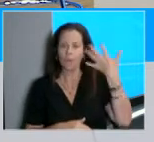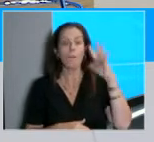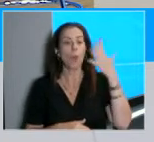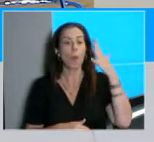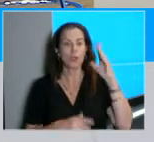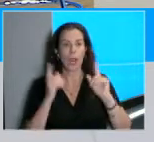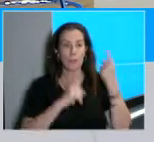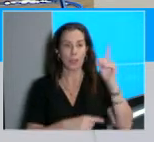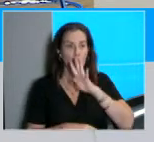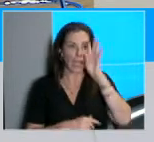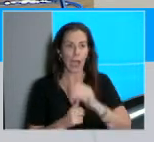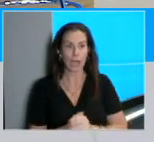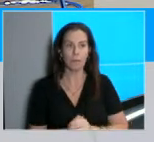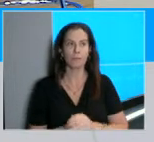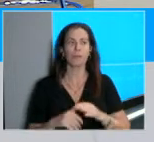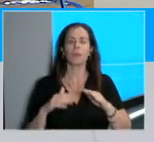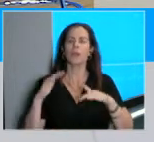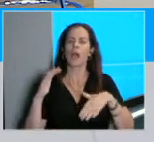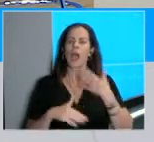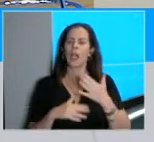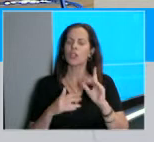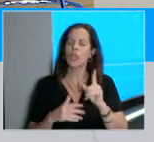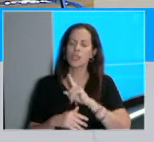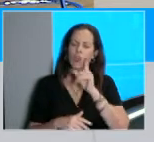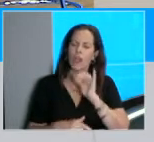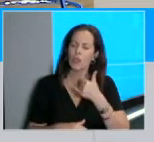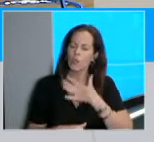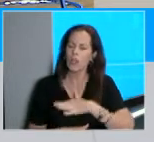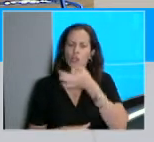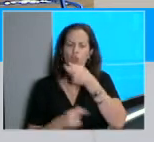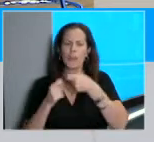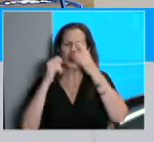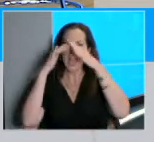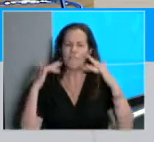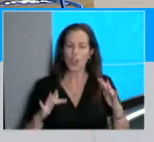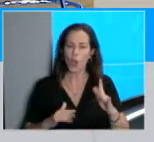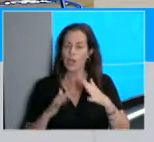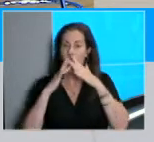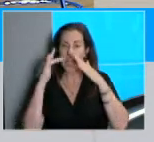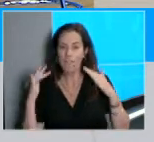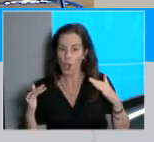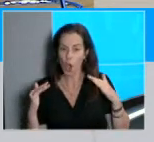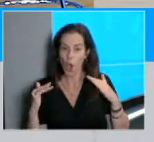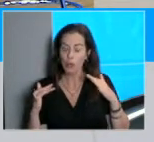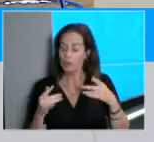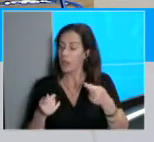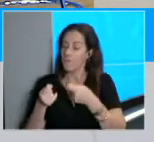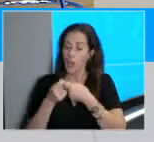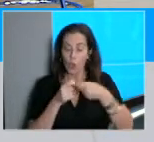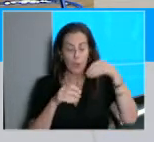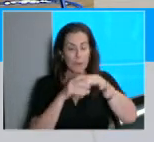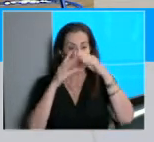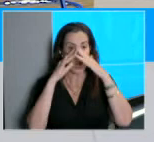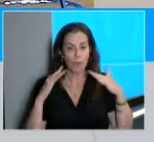מיום חמישי. עכשיו, אז אחרי שפתרנו את העניין הזה של סוריה, אני כן רוצה ללכת לך ללבנון. שמע, לבנון וארגונים שונים